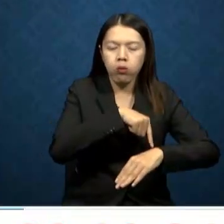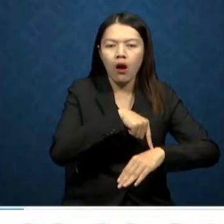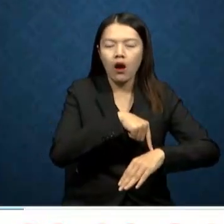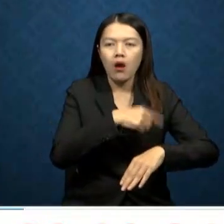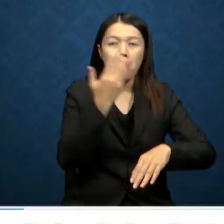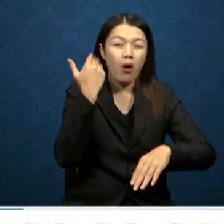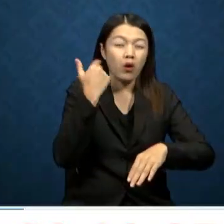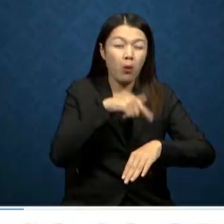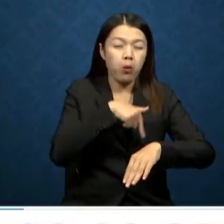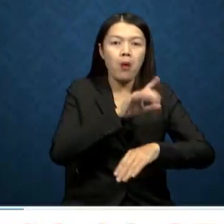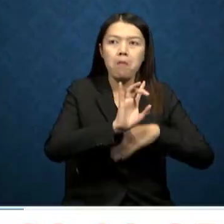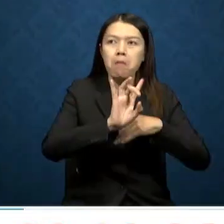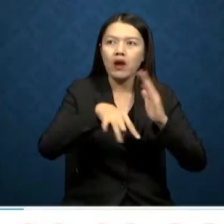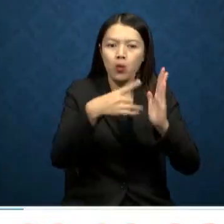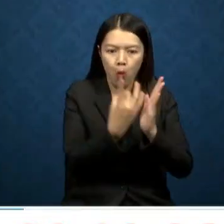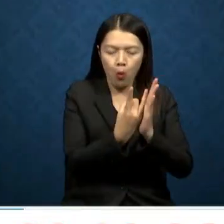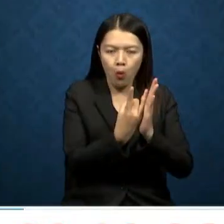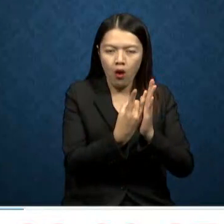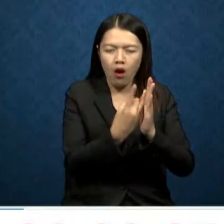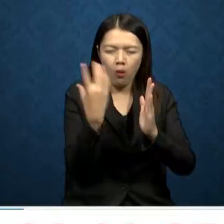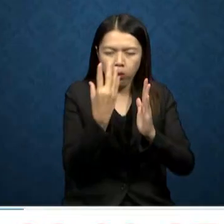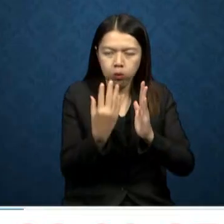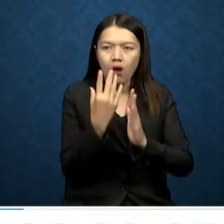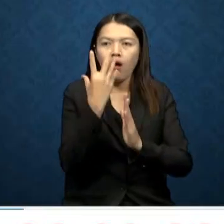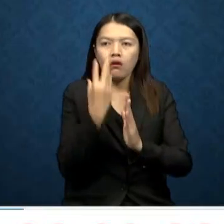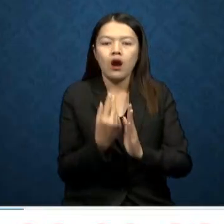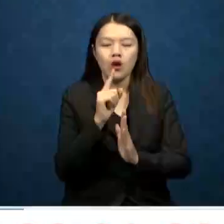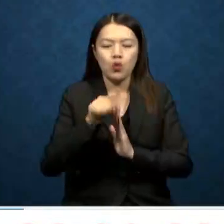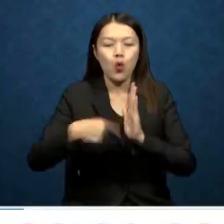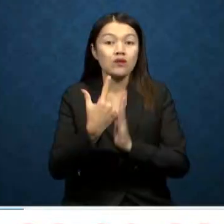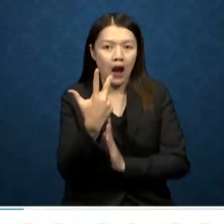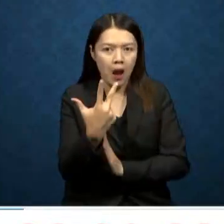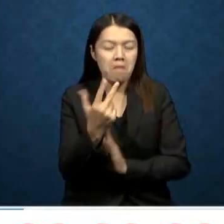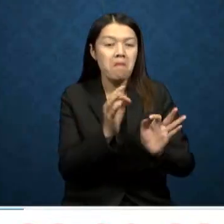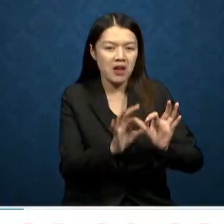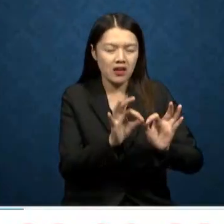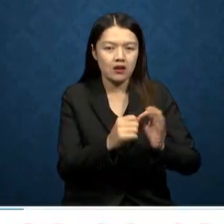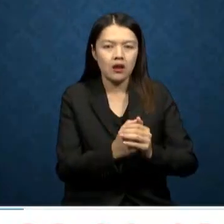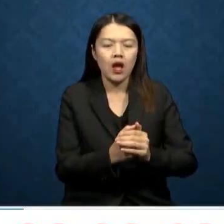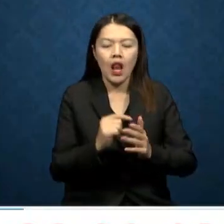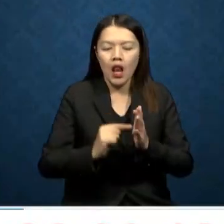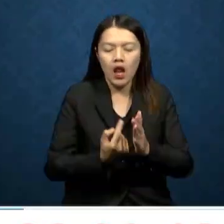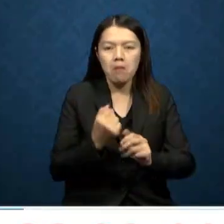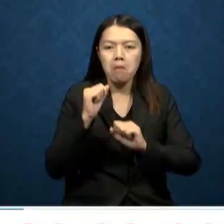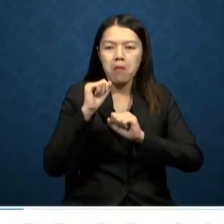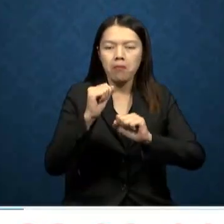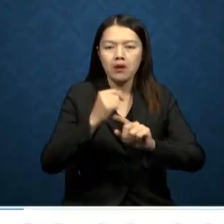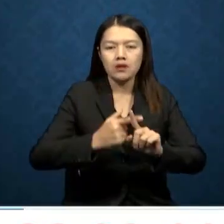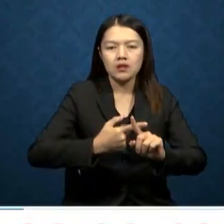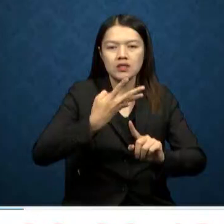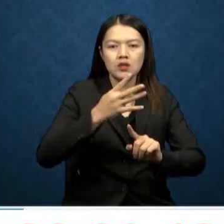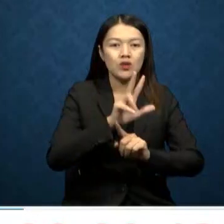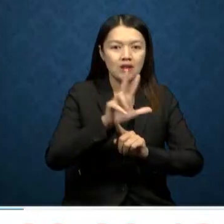เดิม 8ชั่วโมงให้เหลือเพียง 3ชั่วโมงโดยให้มีผลบังคับใช้ตั้งแต่วันที่ 3